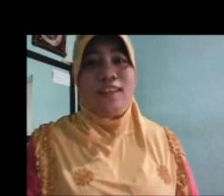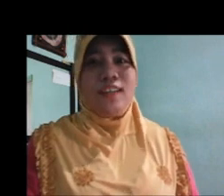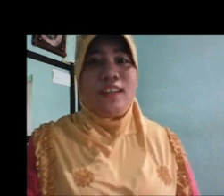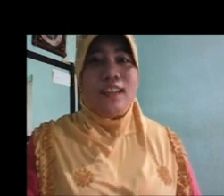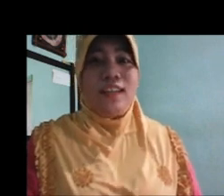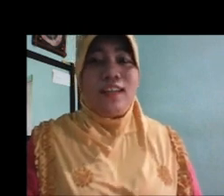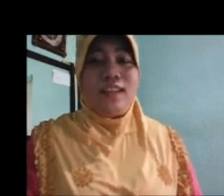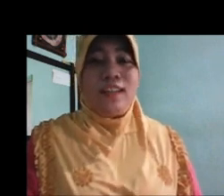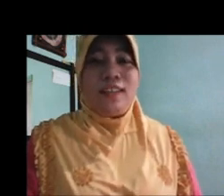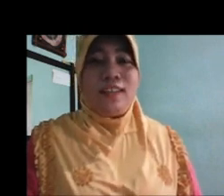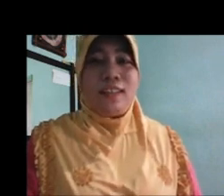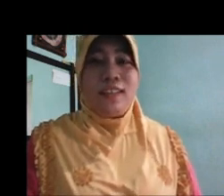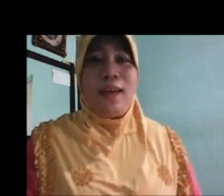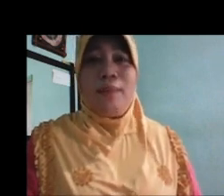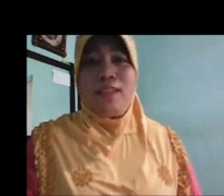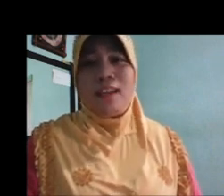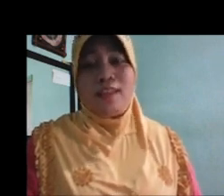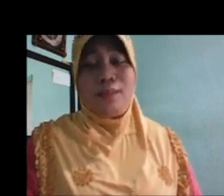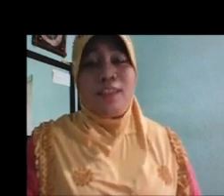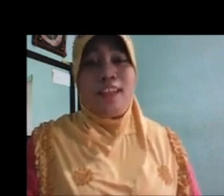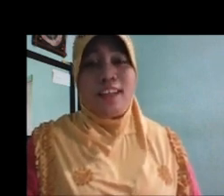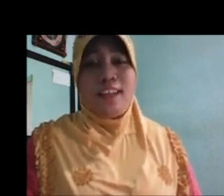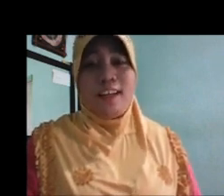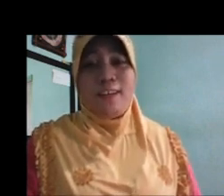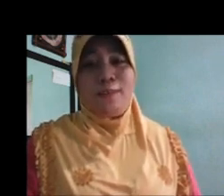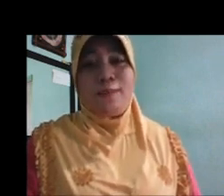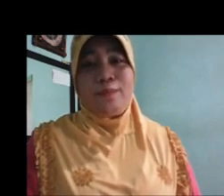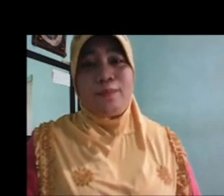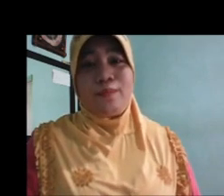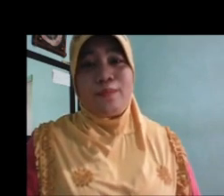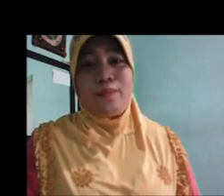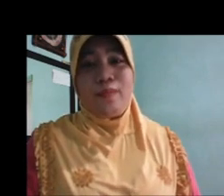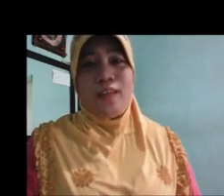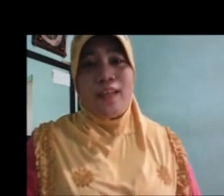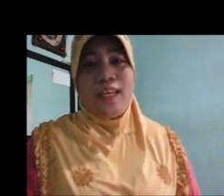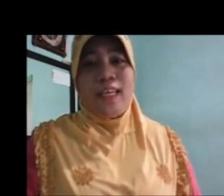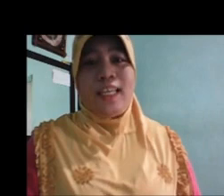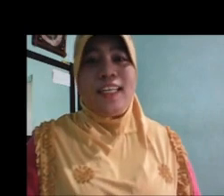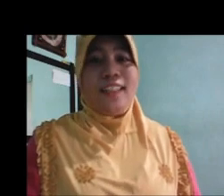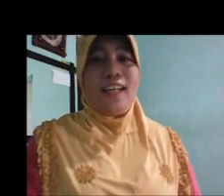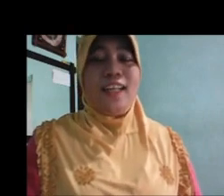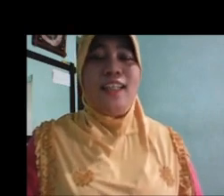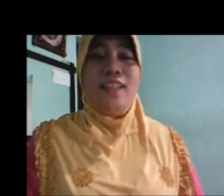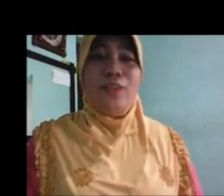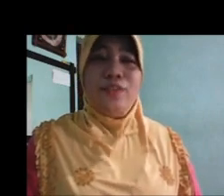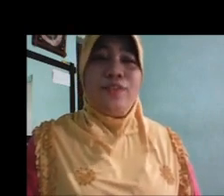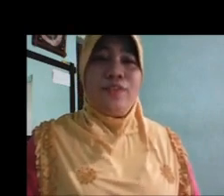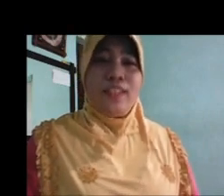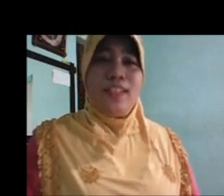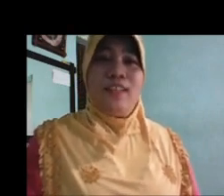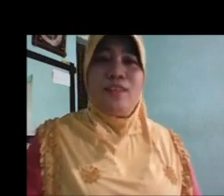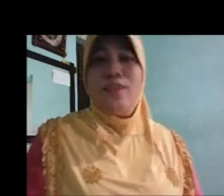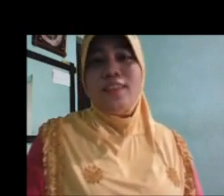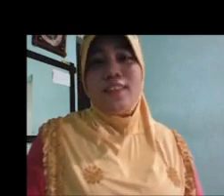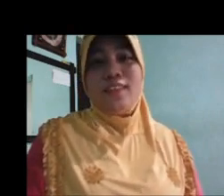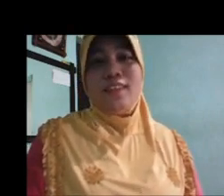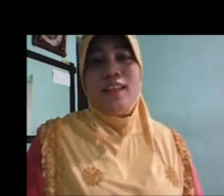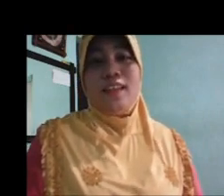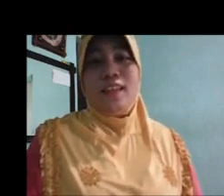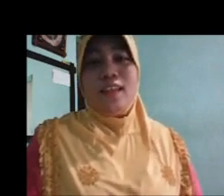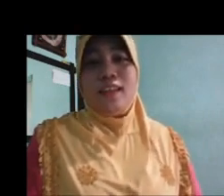kelelahan. Jadi ambil istirahat sejenak ya. Dan yang terakhir, use free